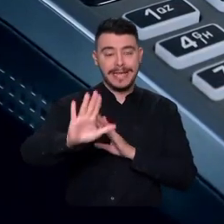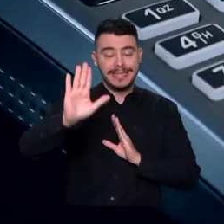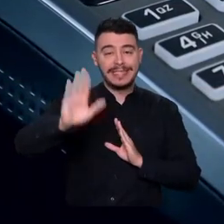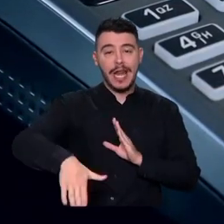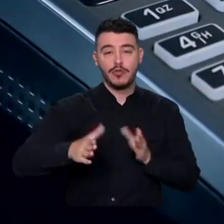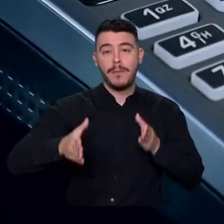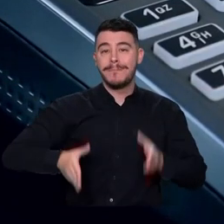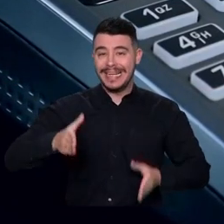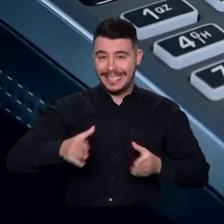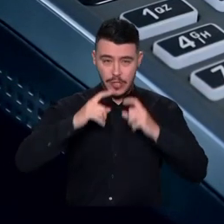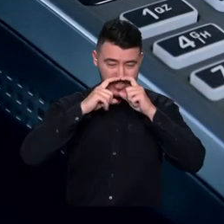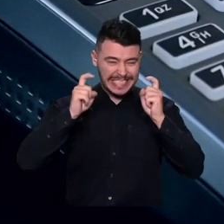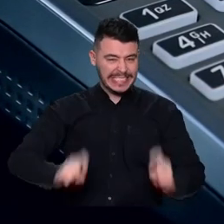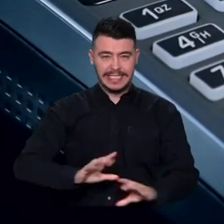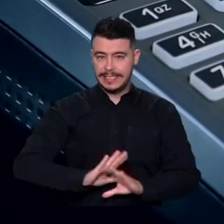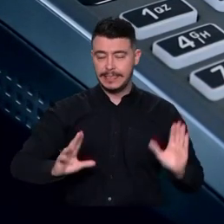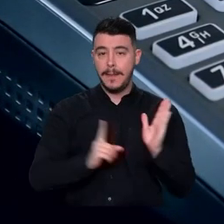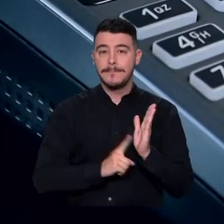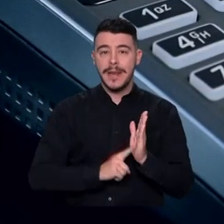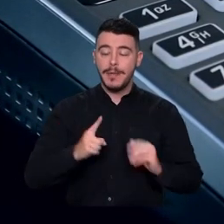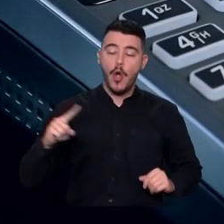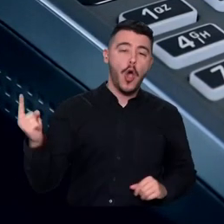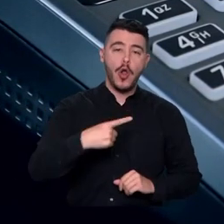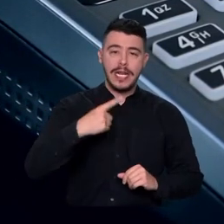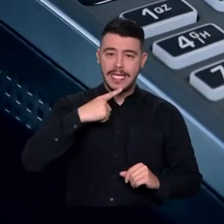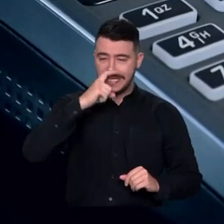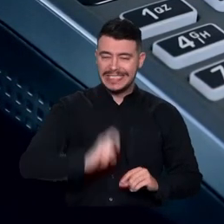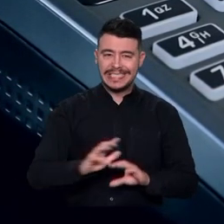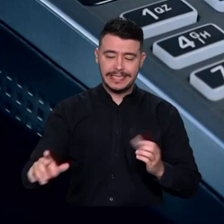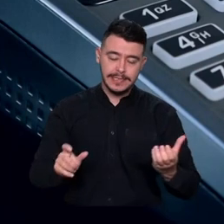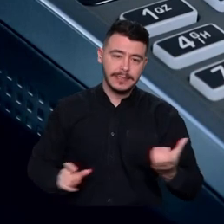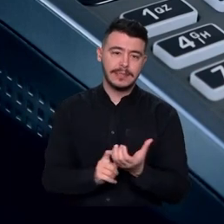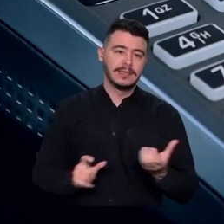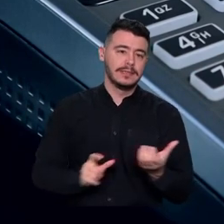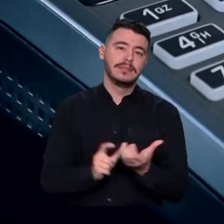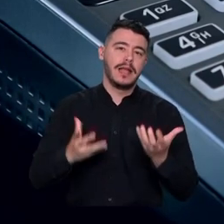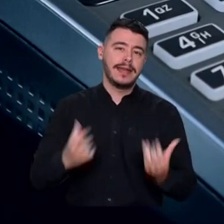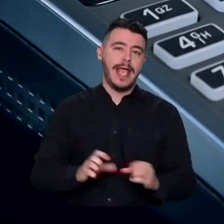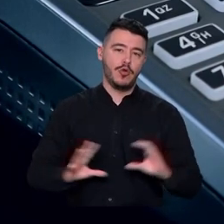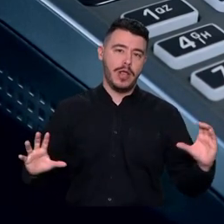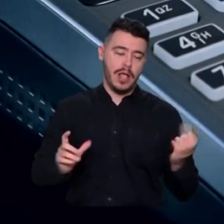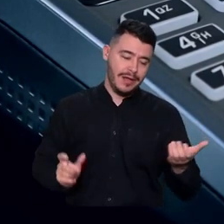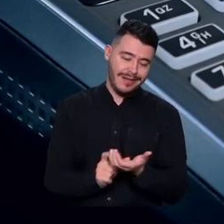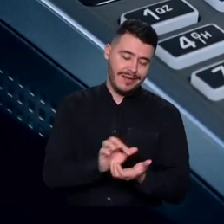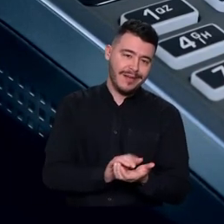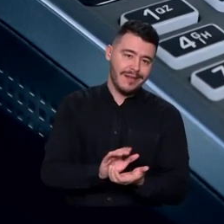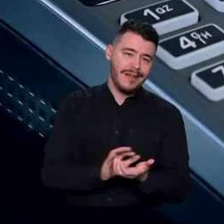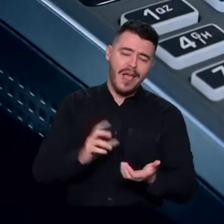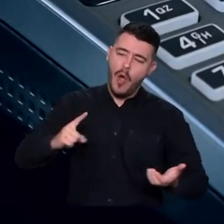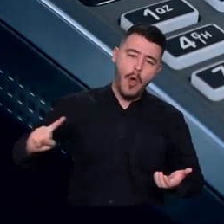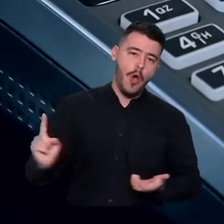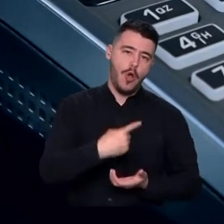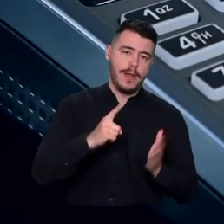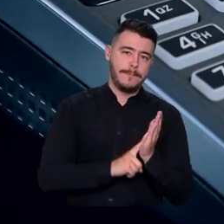μάρτιο θα μπορείς να το υλοποιήσεις το ραντεβού και μέσα στον απρίλιο γι αυτό λέμε 1 συν 1 ότι είναι η παράταση αλλά δες ε πέρα πόσο πίσω